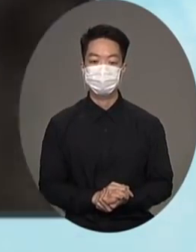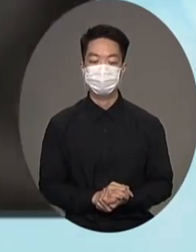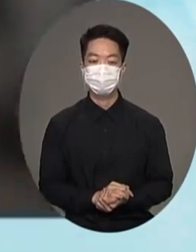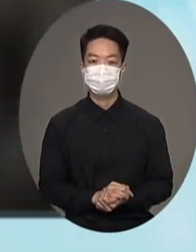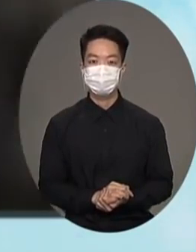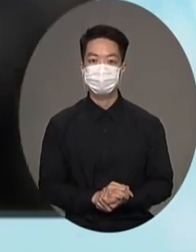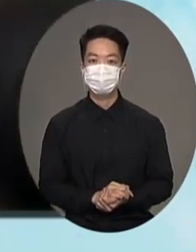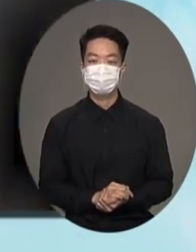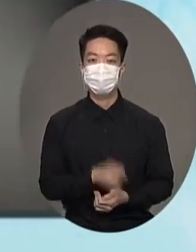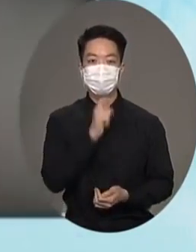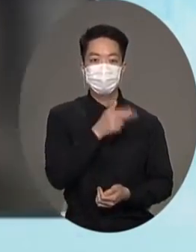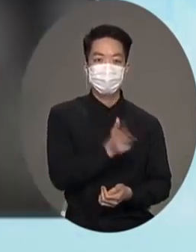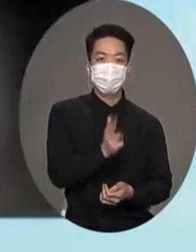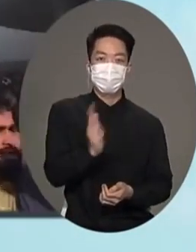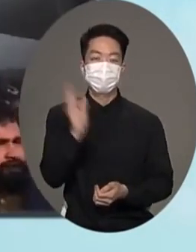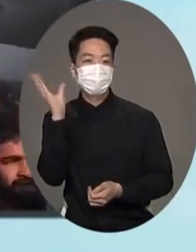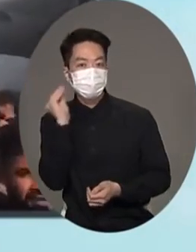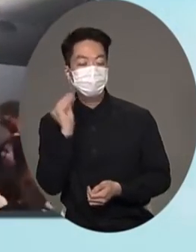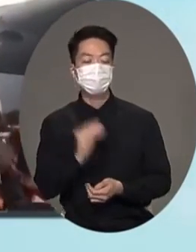期间一度传出枪声，